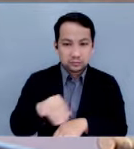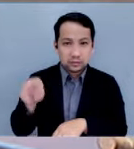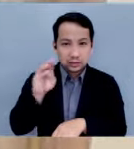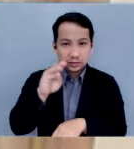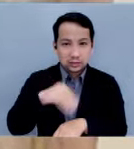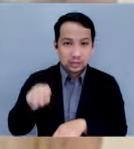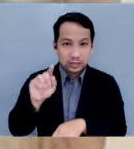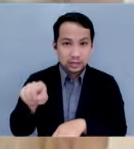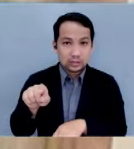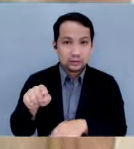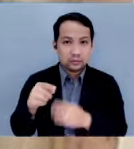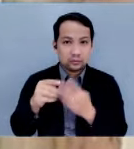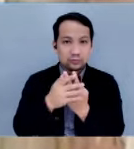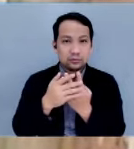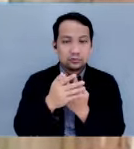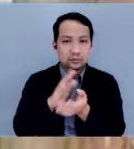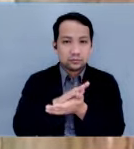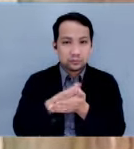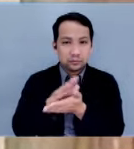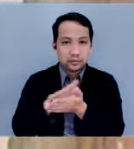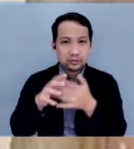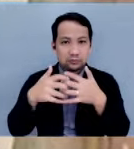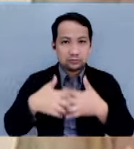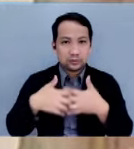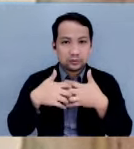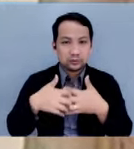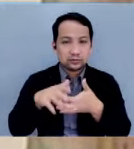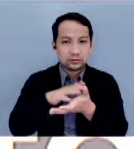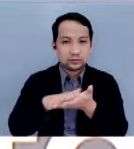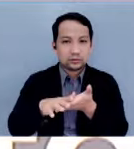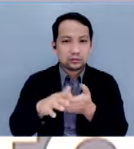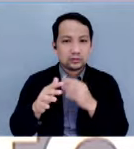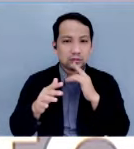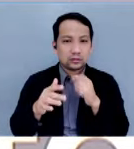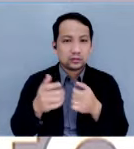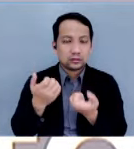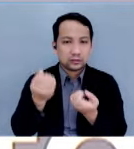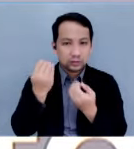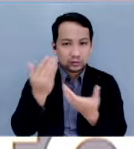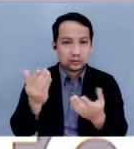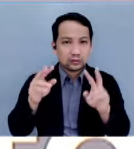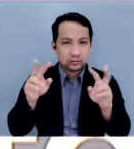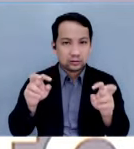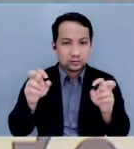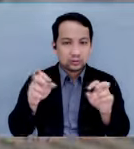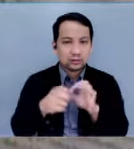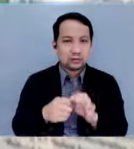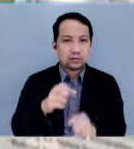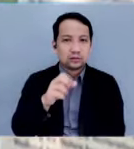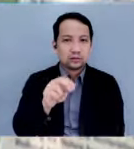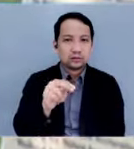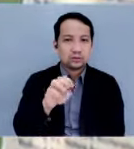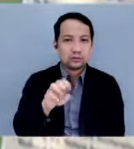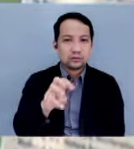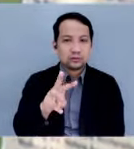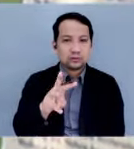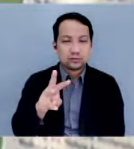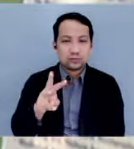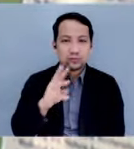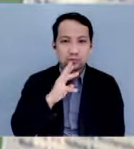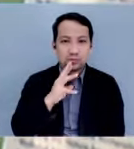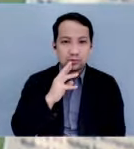system. Napapalinis nito ang maruming tubig sa kanilang treatment plant na tinatawag na New Water. We are supplying New Water